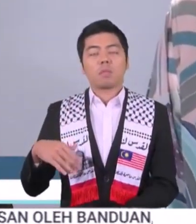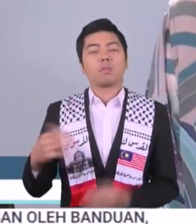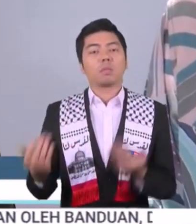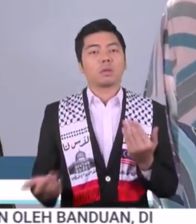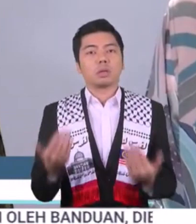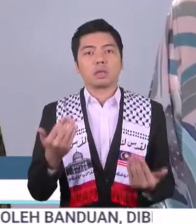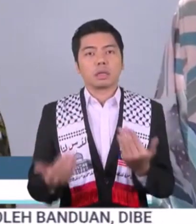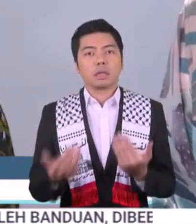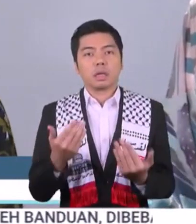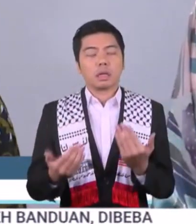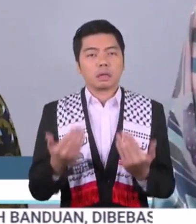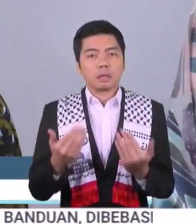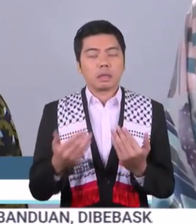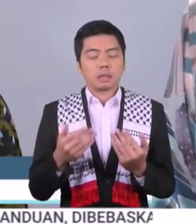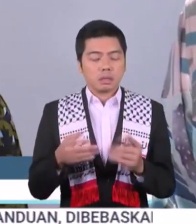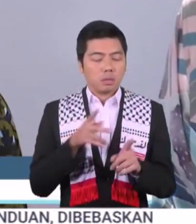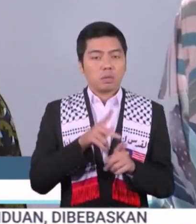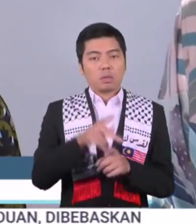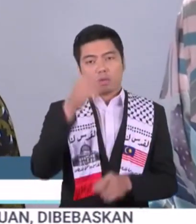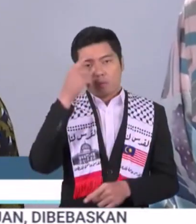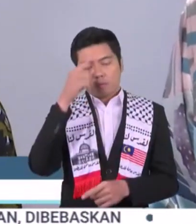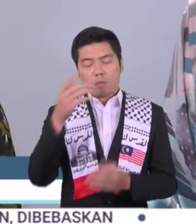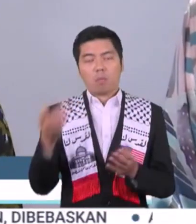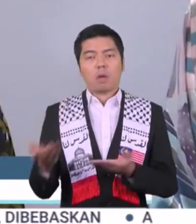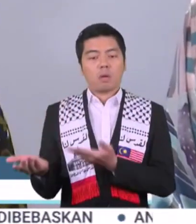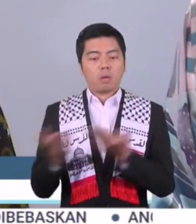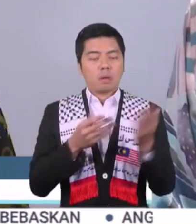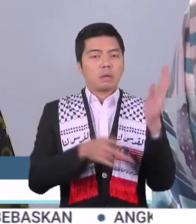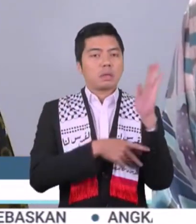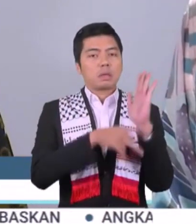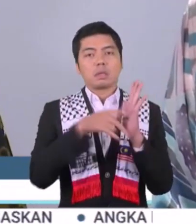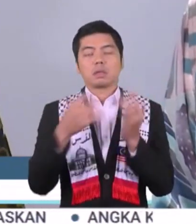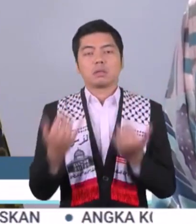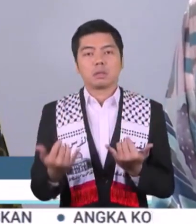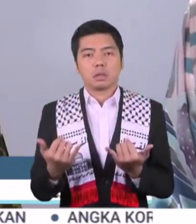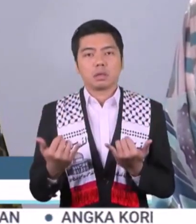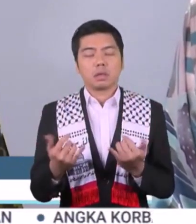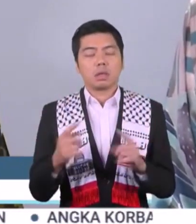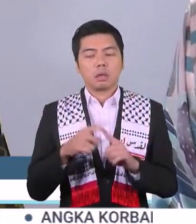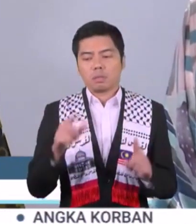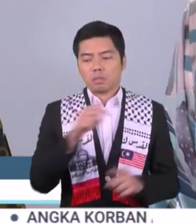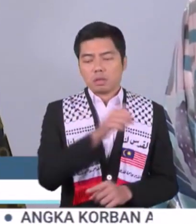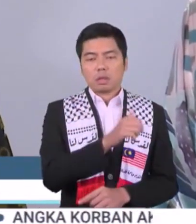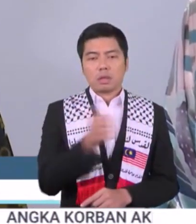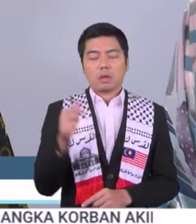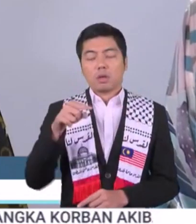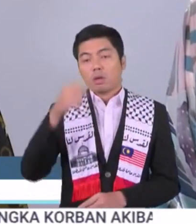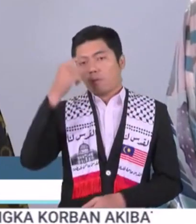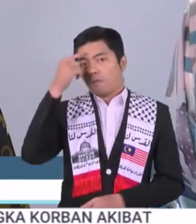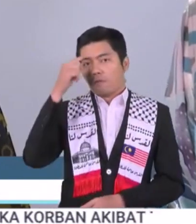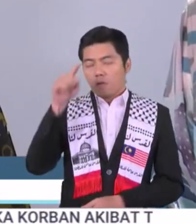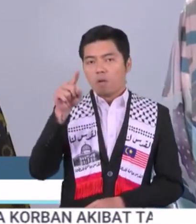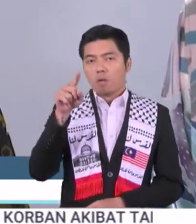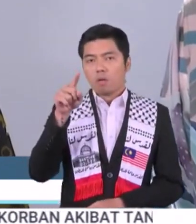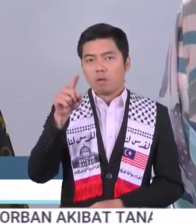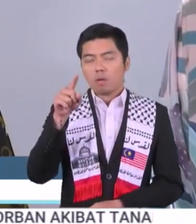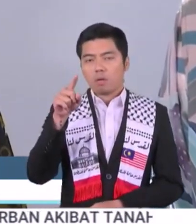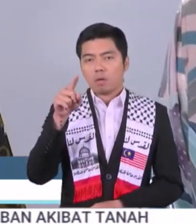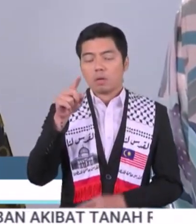mungkin perkara khusus untuk kita bawa ke Parlimen sekarang. Tapi antara lain, ia adalah untuk menjamin